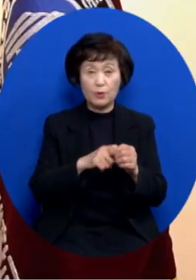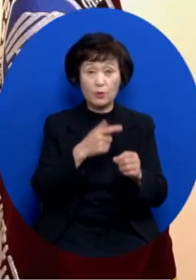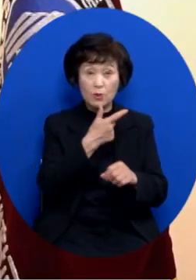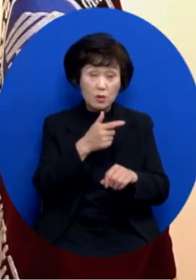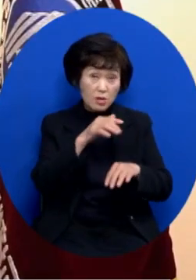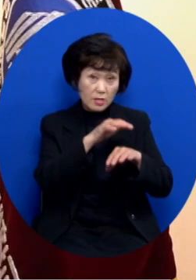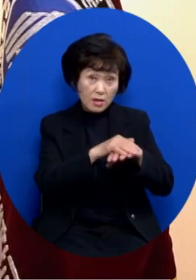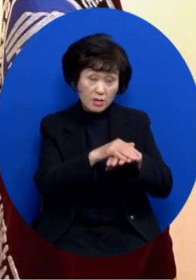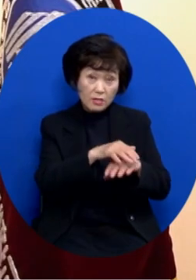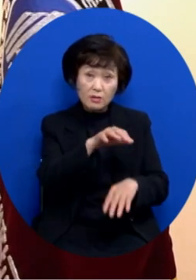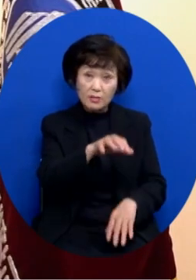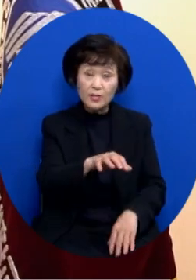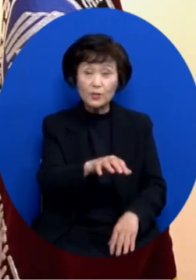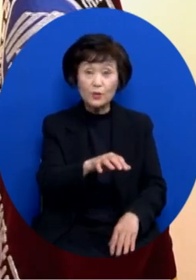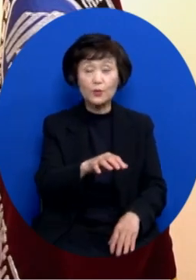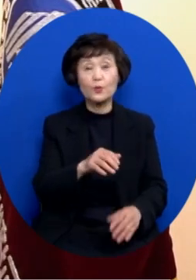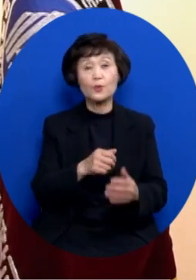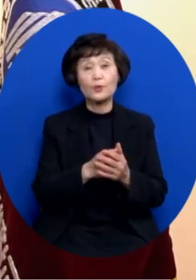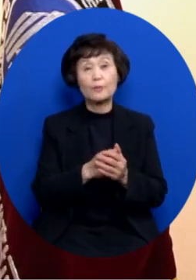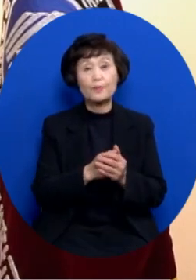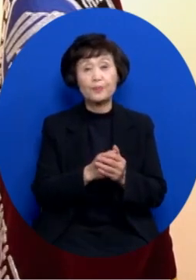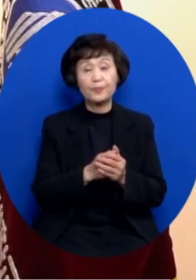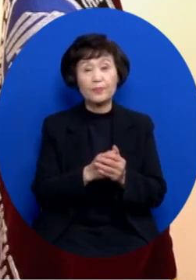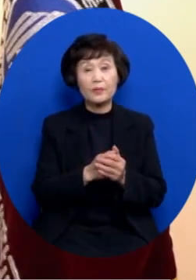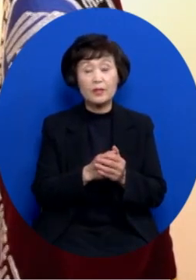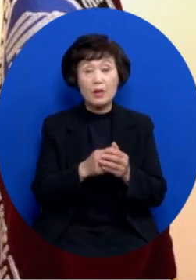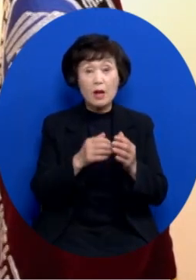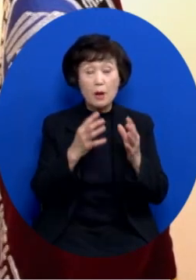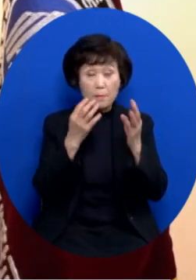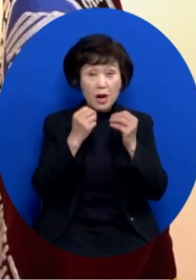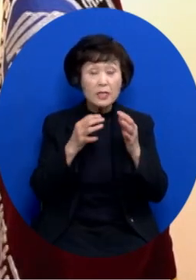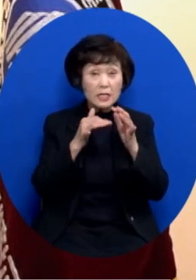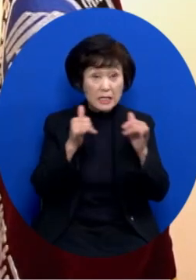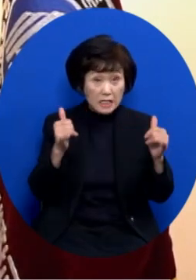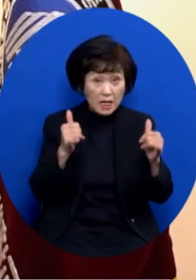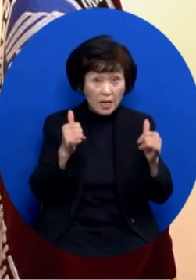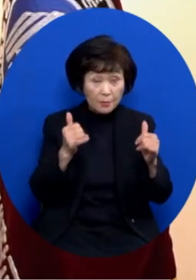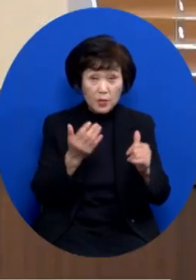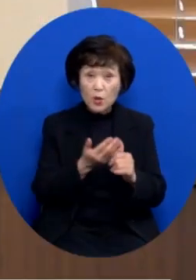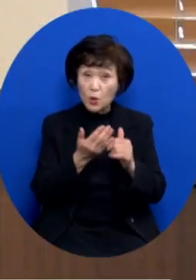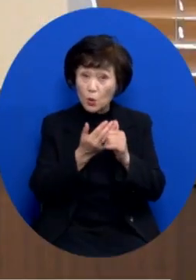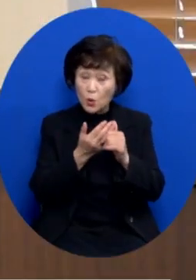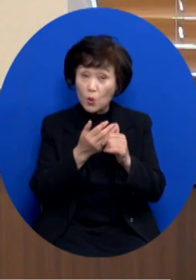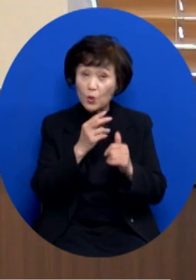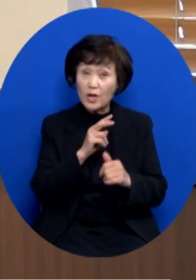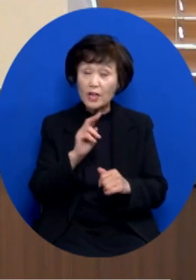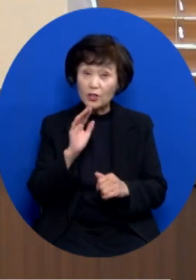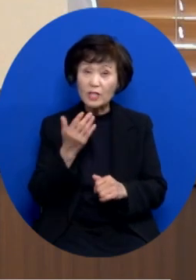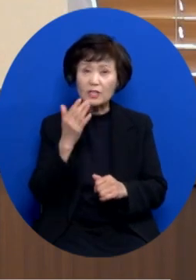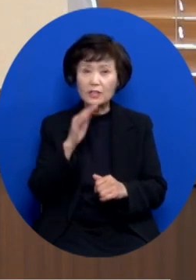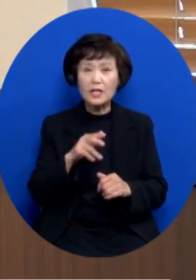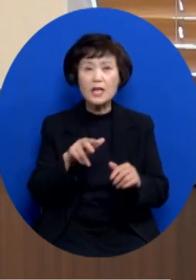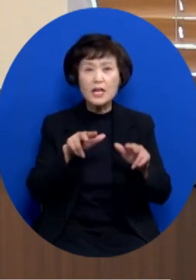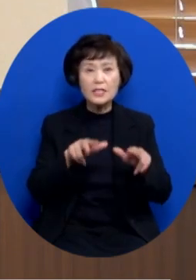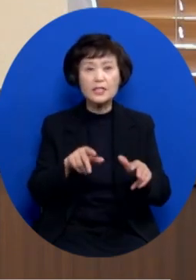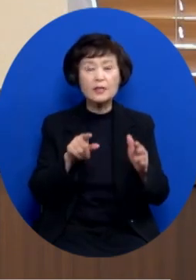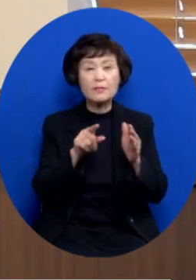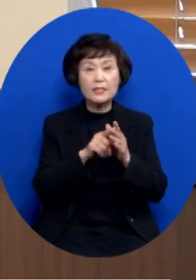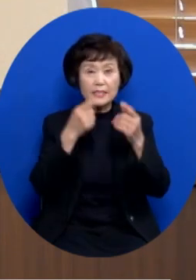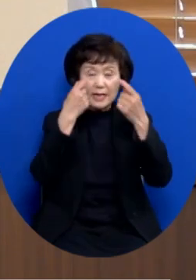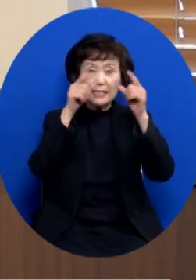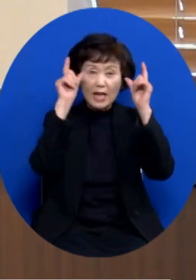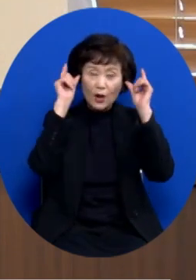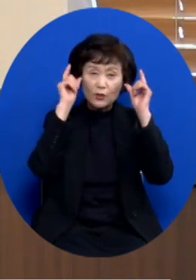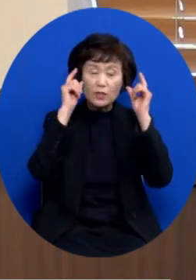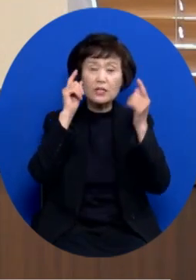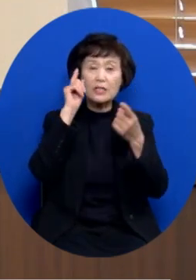대전 지역에도 물론 인재를 흡수해야 되니까 있는 그대로 지금의 신학대학원 대학교를 그대로